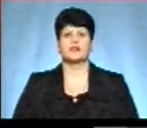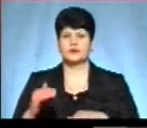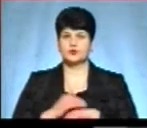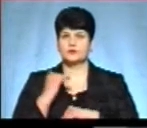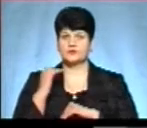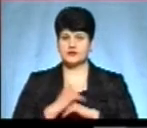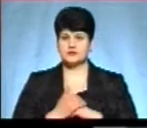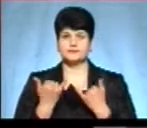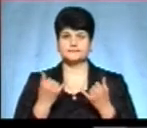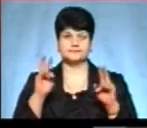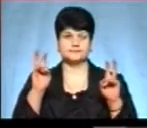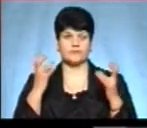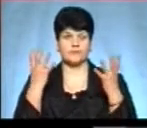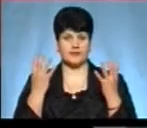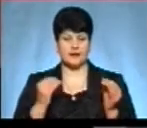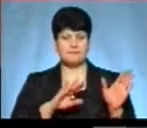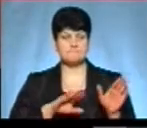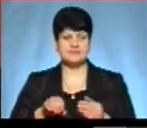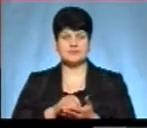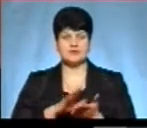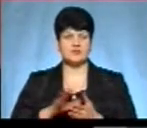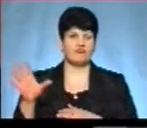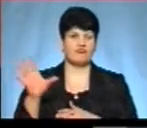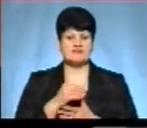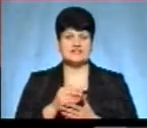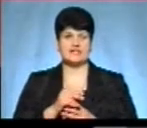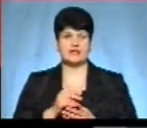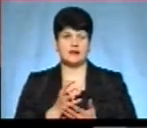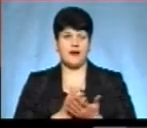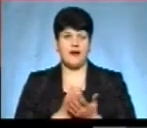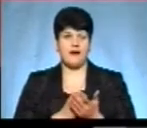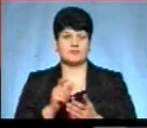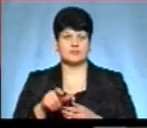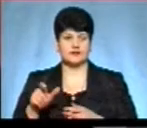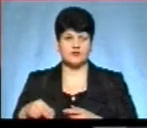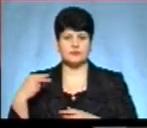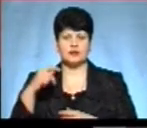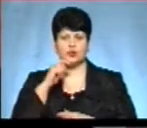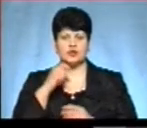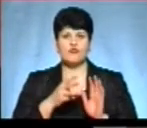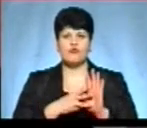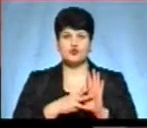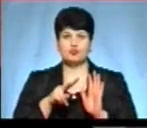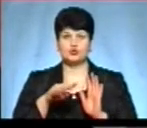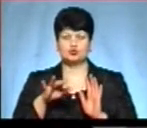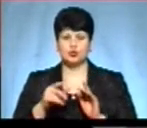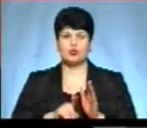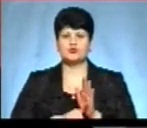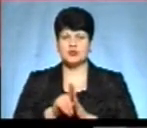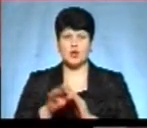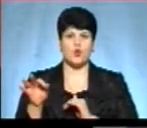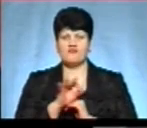вечора. В ефірі «Тема дня». Після реєстрації всіх кандидатів у президенти України 8 лютого розпочалась офіційна